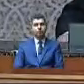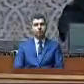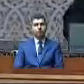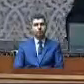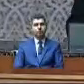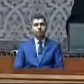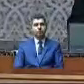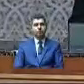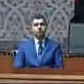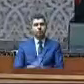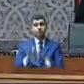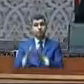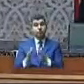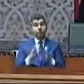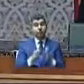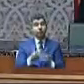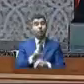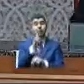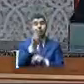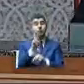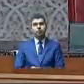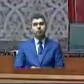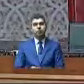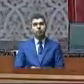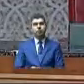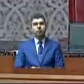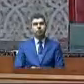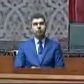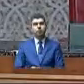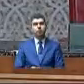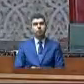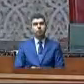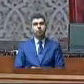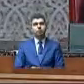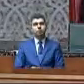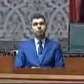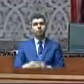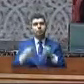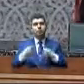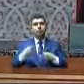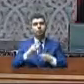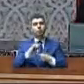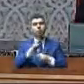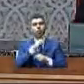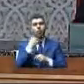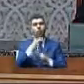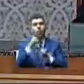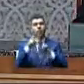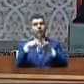وننتقل لمعالجة الأسئلة المرتبطة بالمحور الثاني. شكرا. الكلمة الآن سيد رئيس الحكومة.